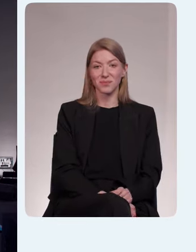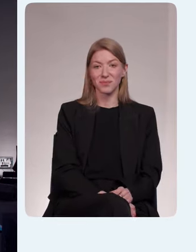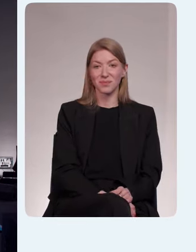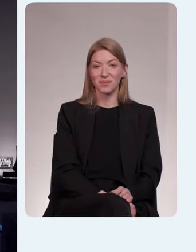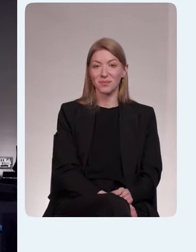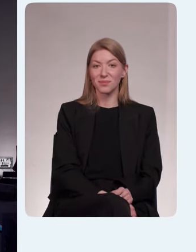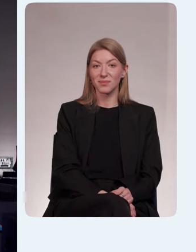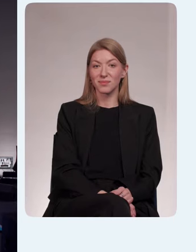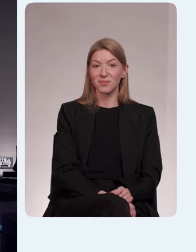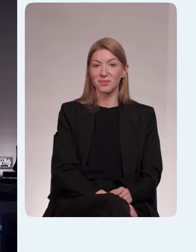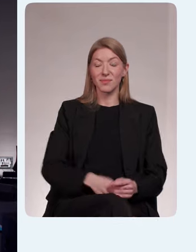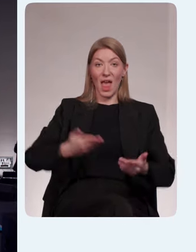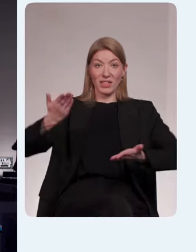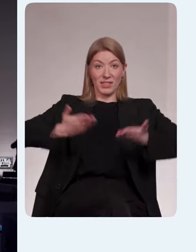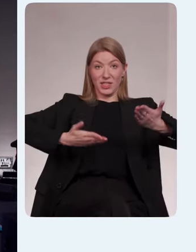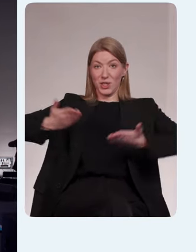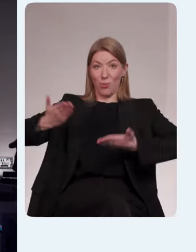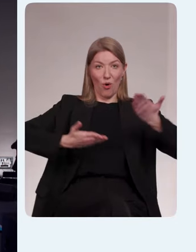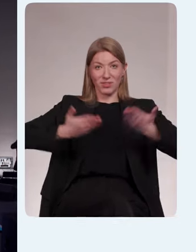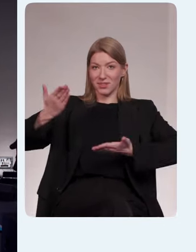А просто «я киборг».